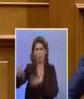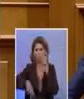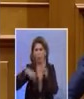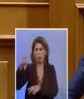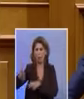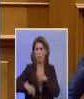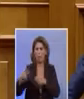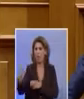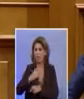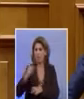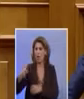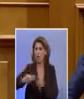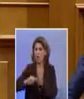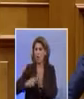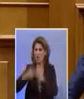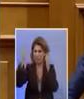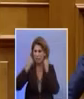κοινωνία, χρεοκόπησαν τη χώρα,